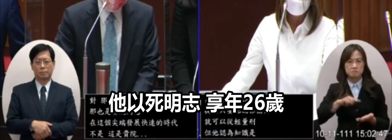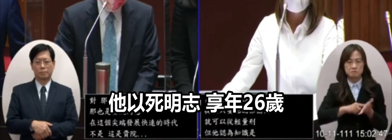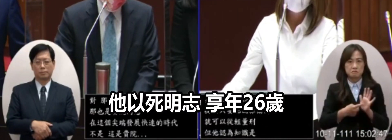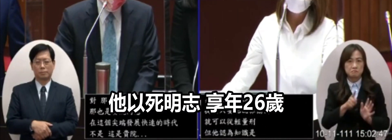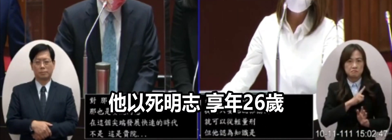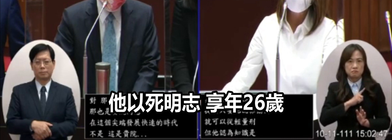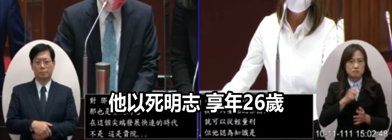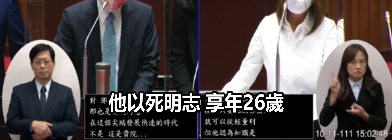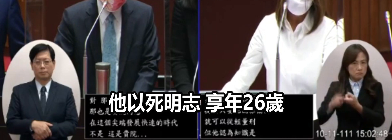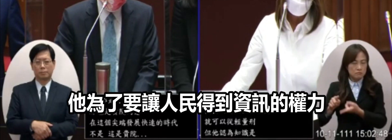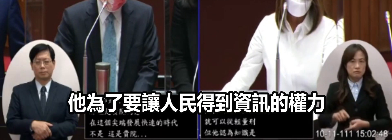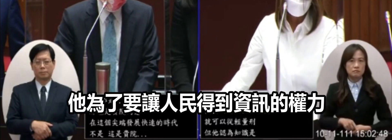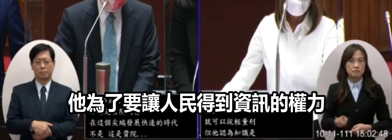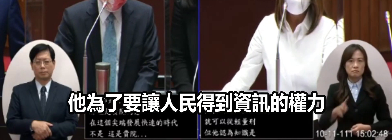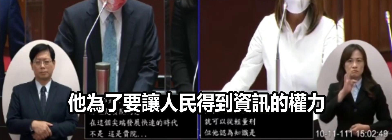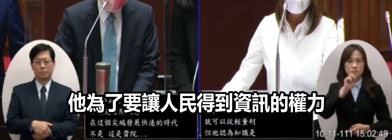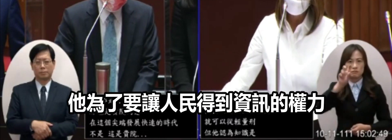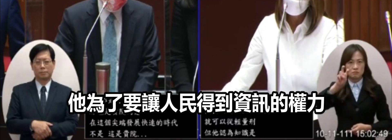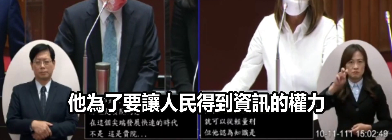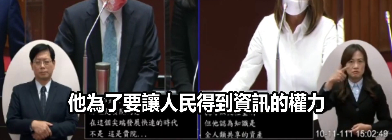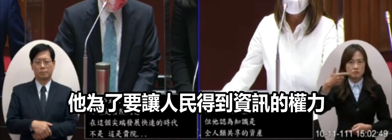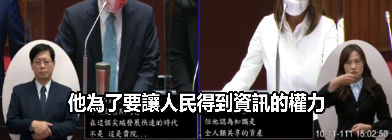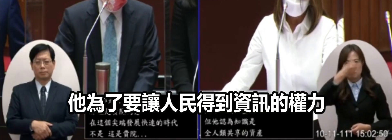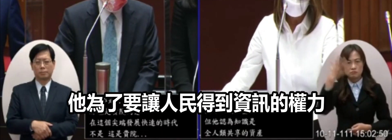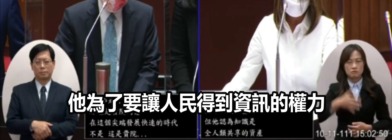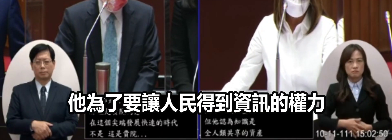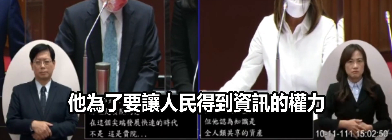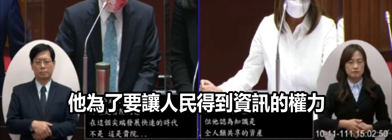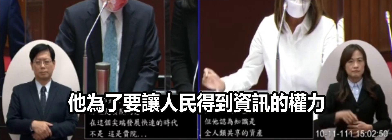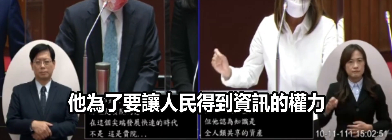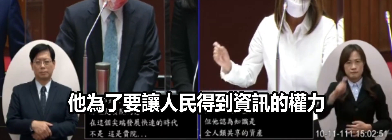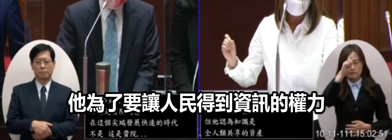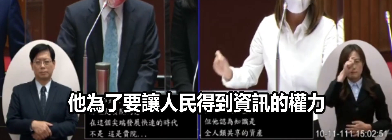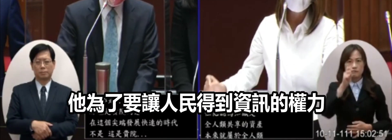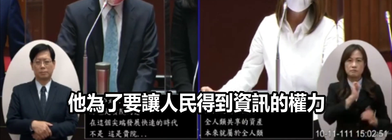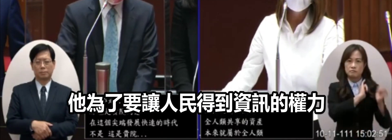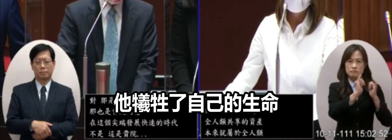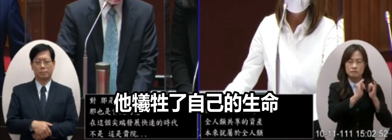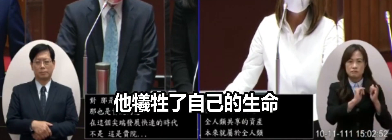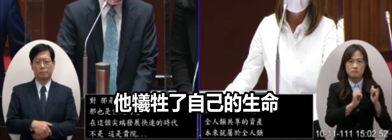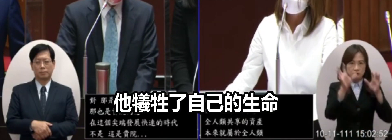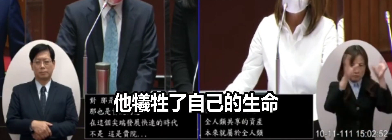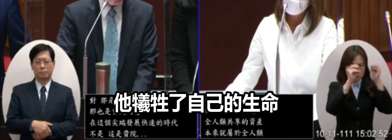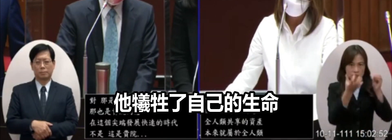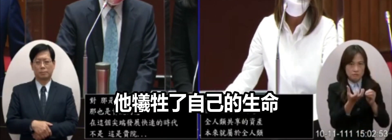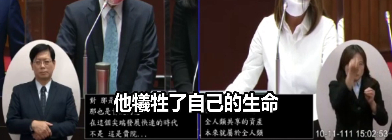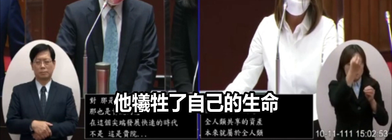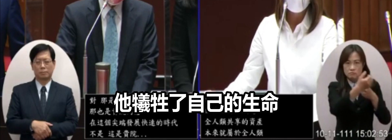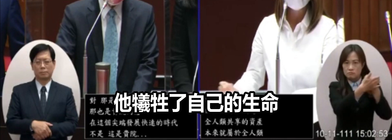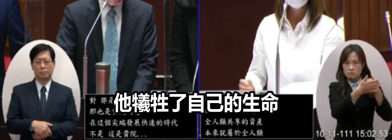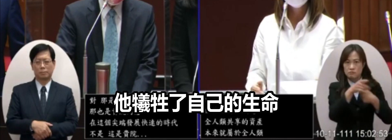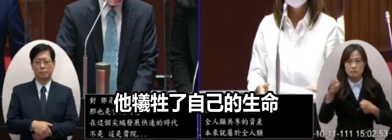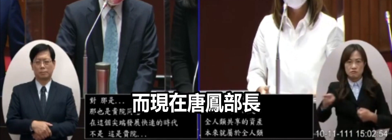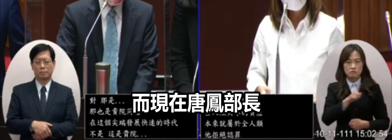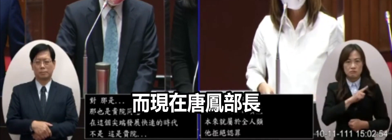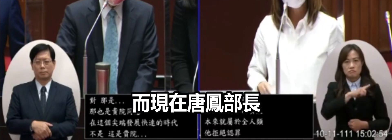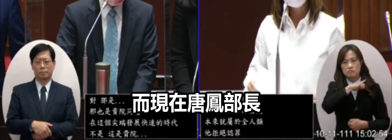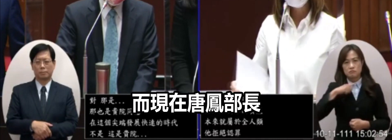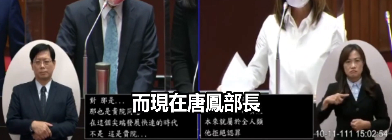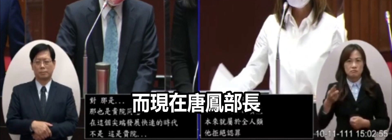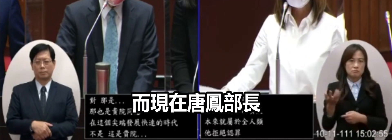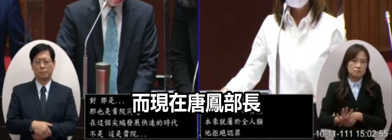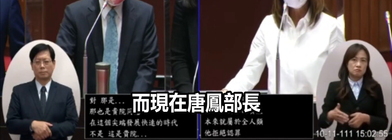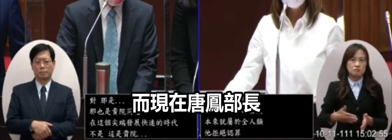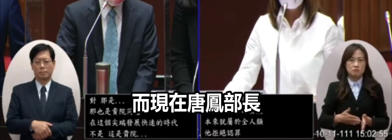年26岁。他为了要让人民得到资讯的权利，他牺牲了自己的生命。而现